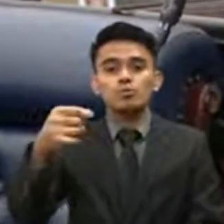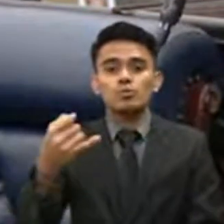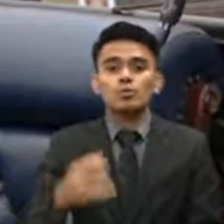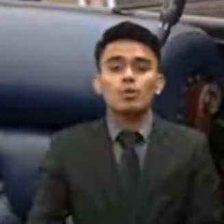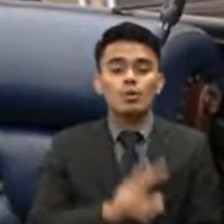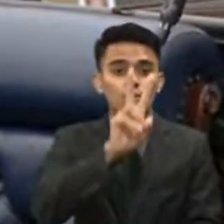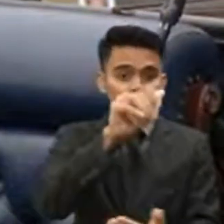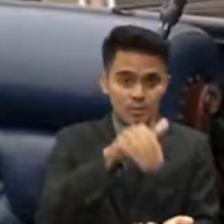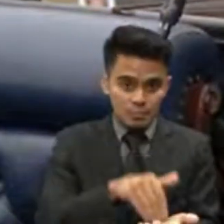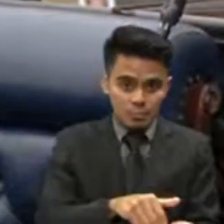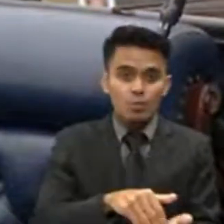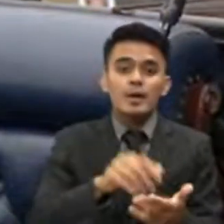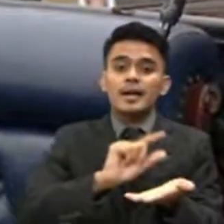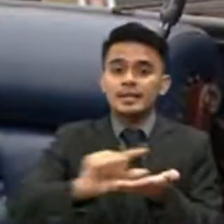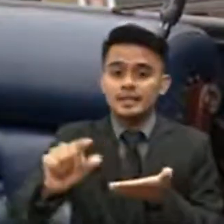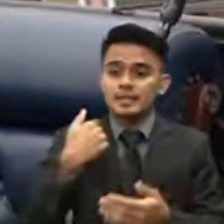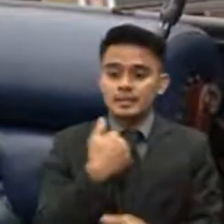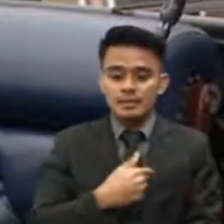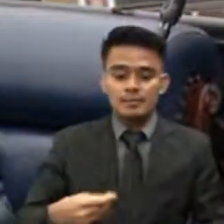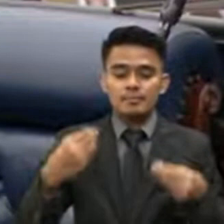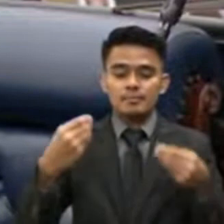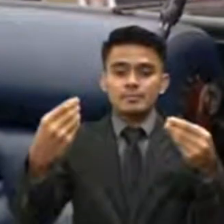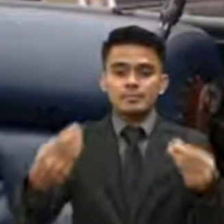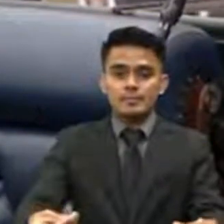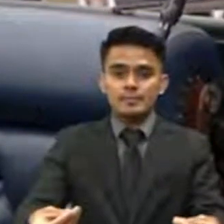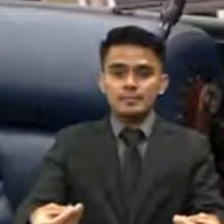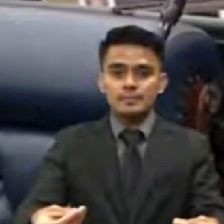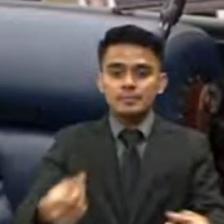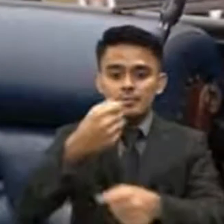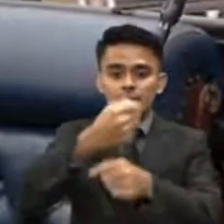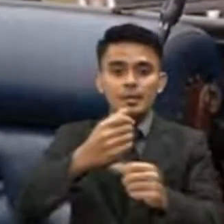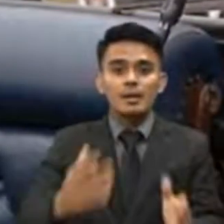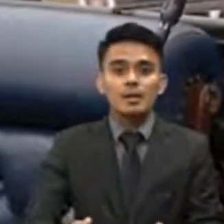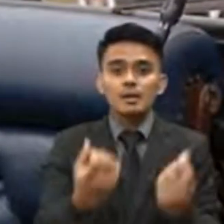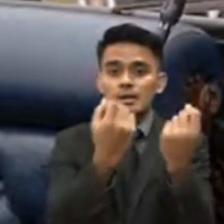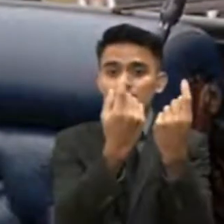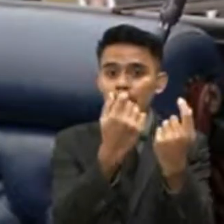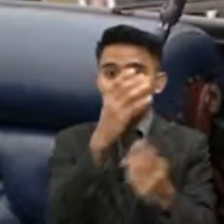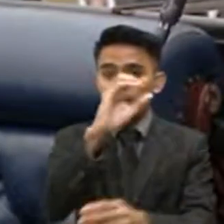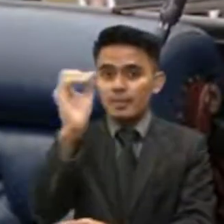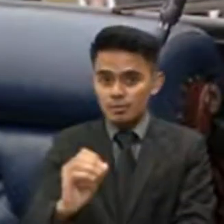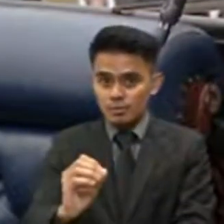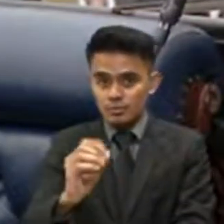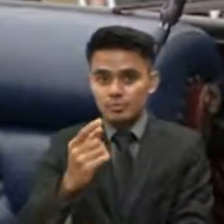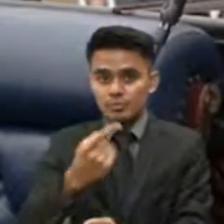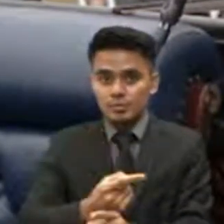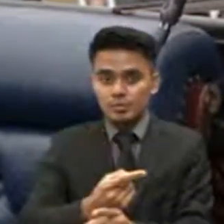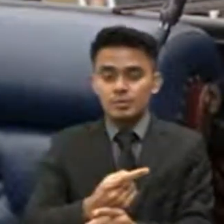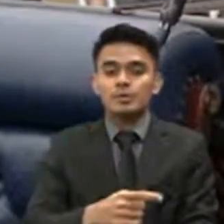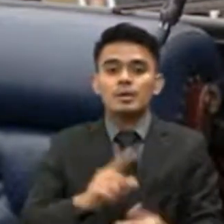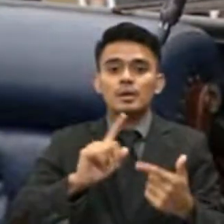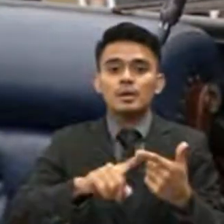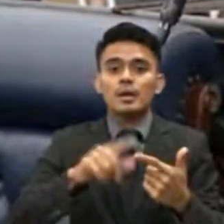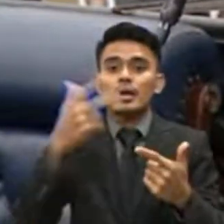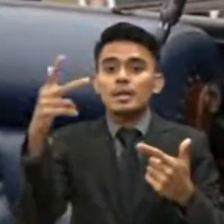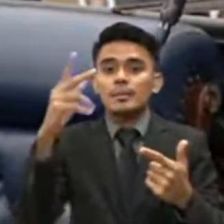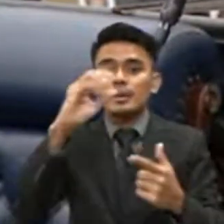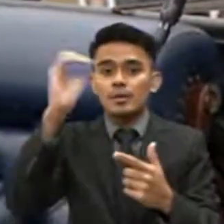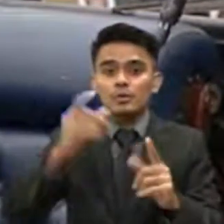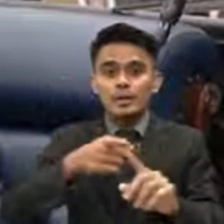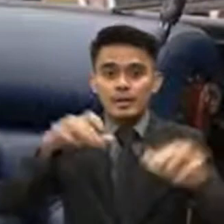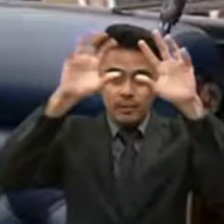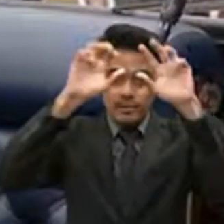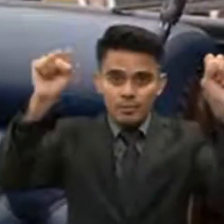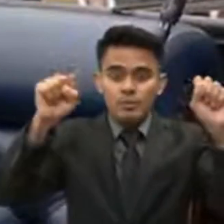2000 Gaji kita bagi pekerja 11 caruman keempatlah 100